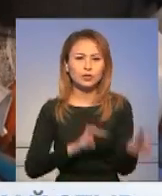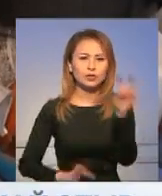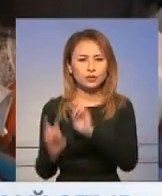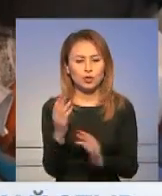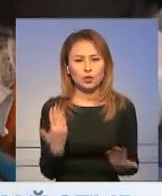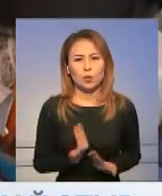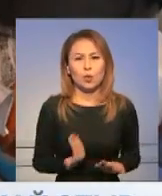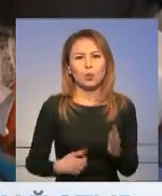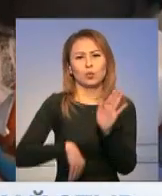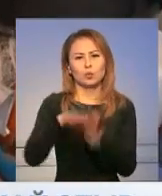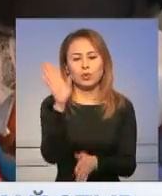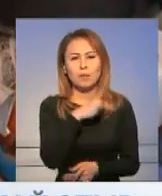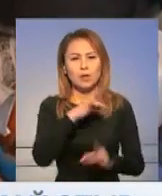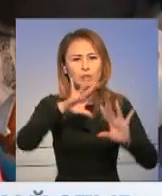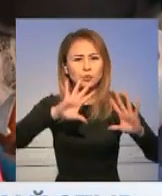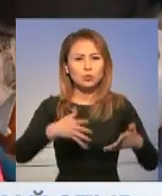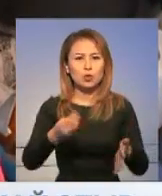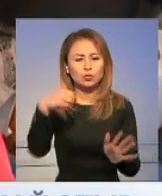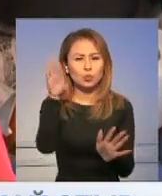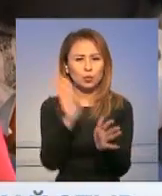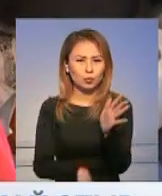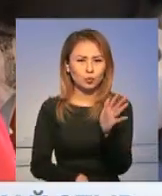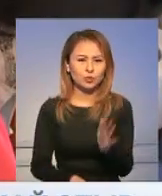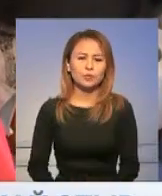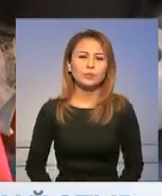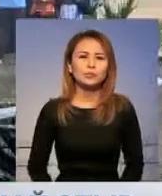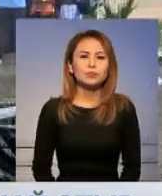келемін. Гондурастағы жағдайымыз ауыр.